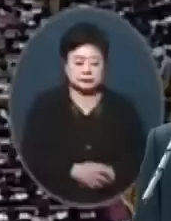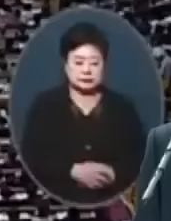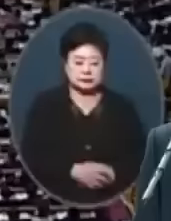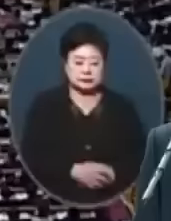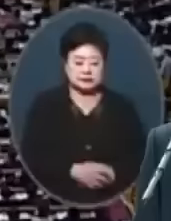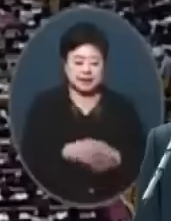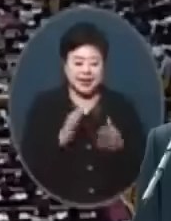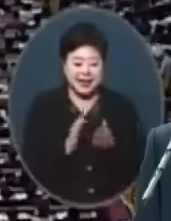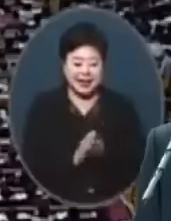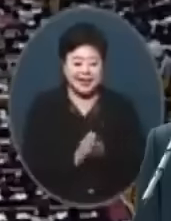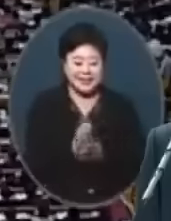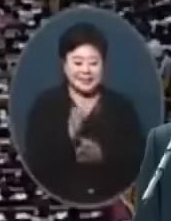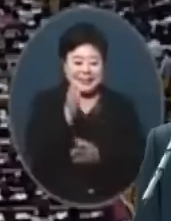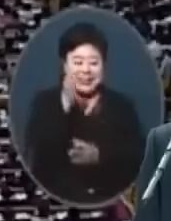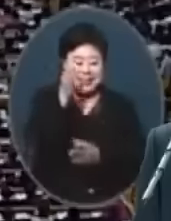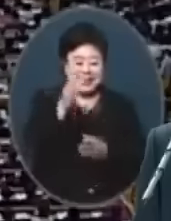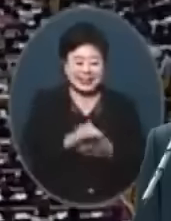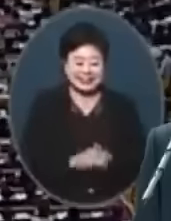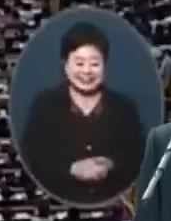할렐루야.